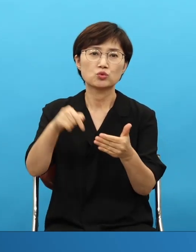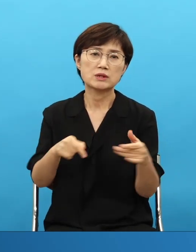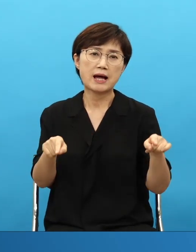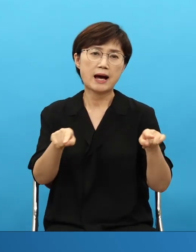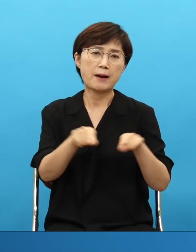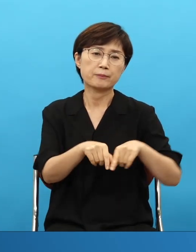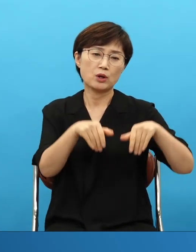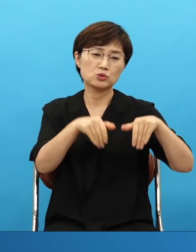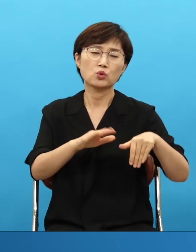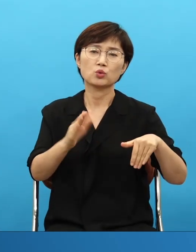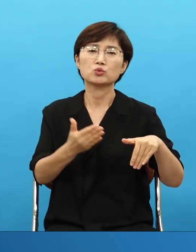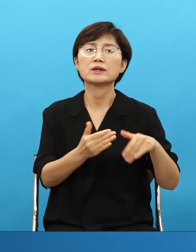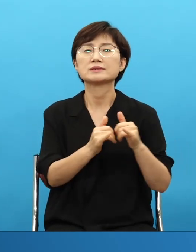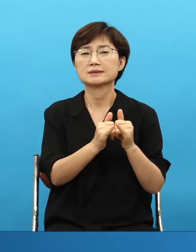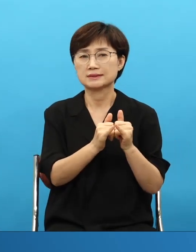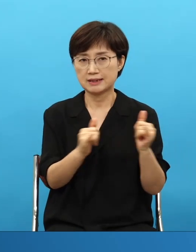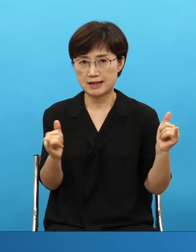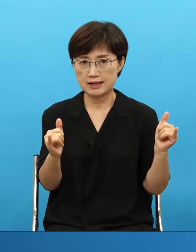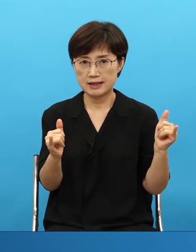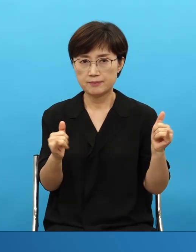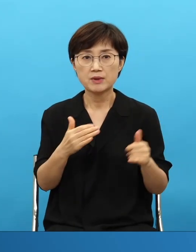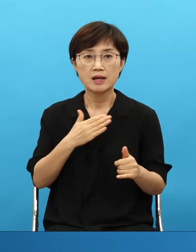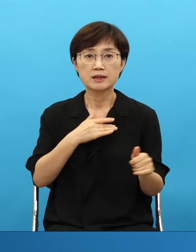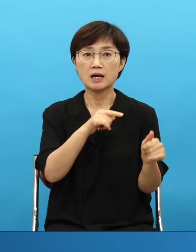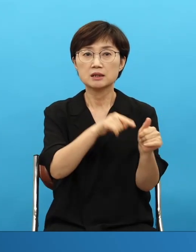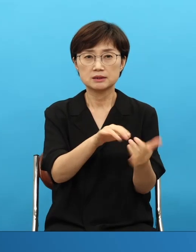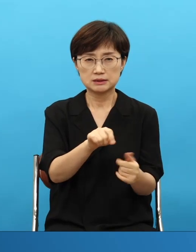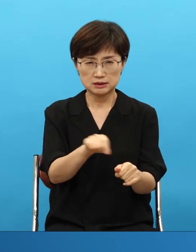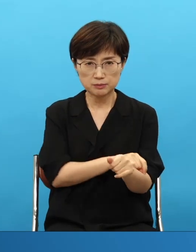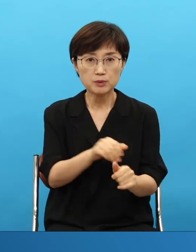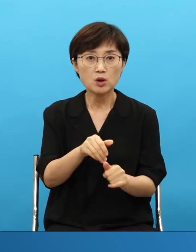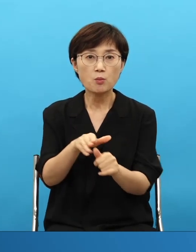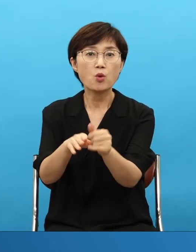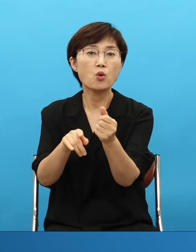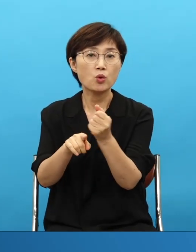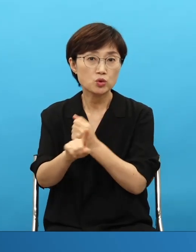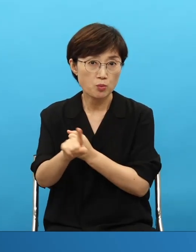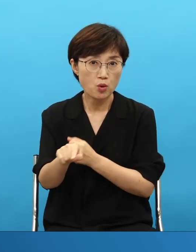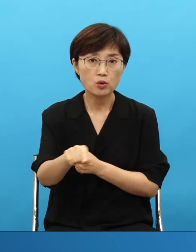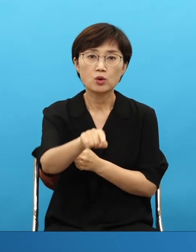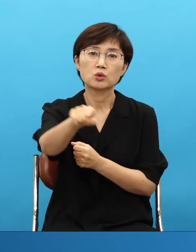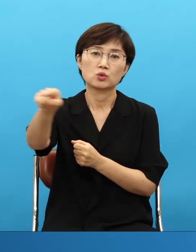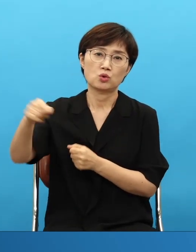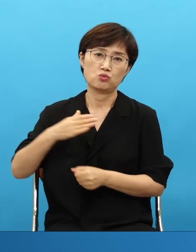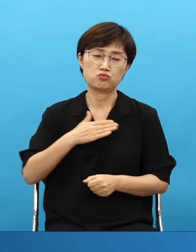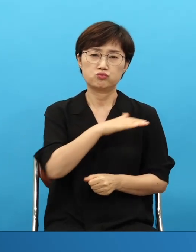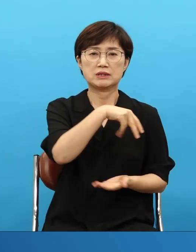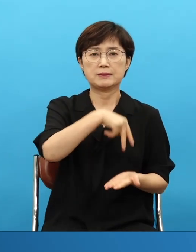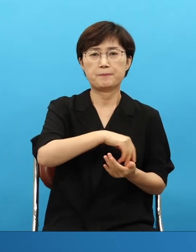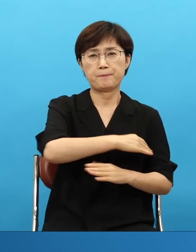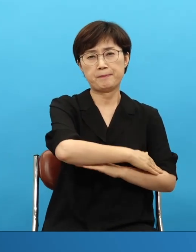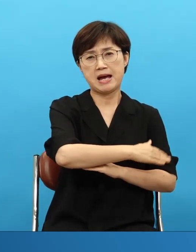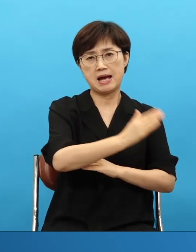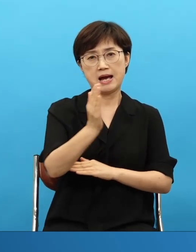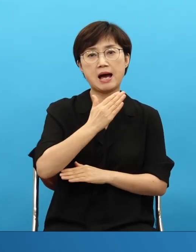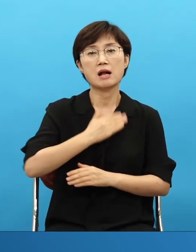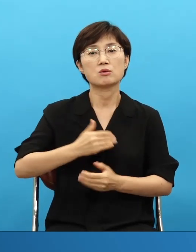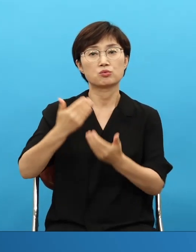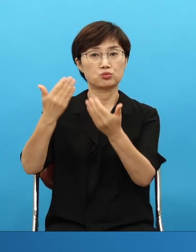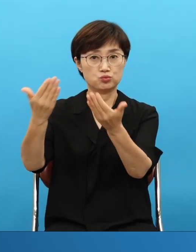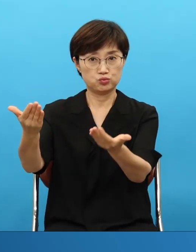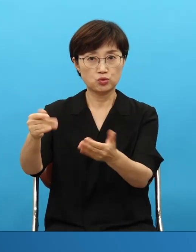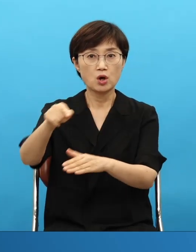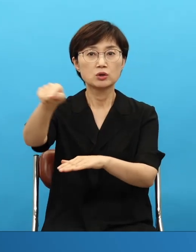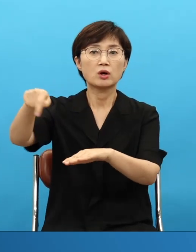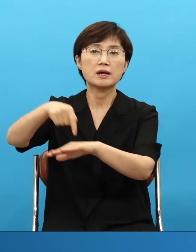주 안에서 함께 종이 된 자니라. 내가 그를 특별히 너희에게 보내는 것은 너희로 우리 사정을